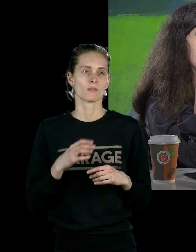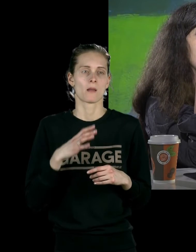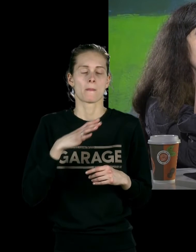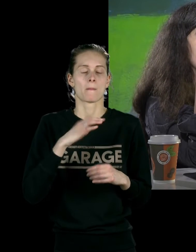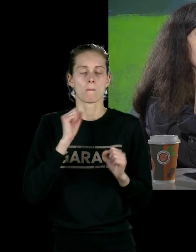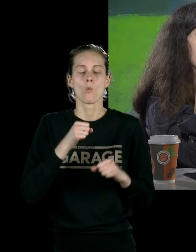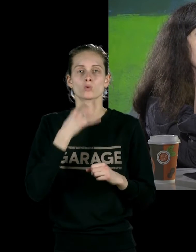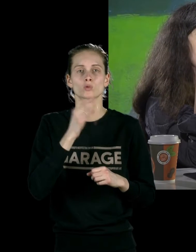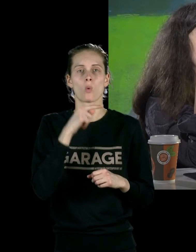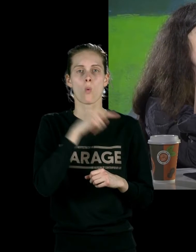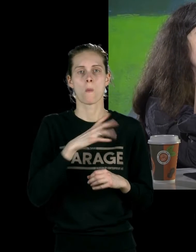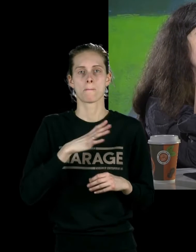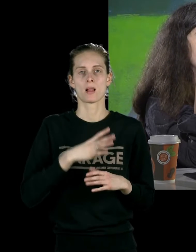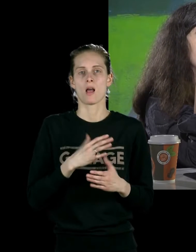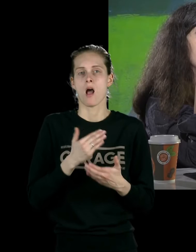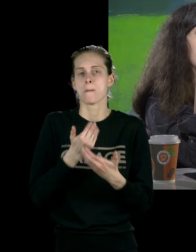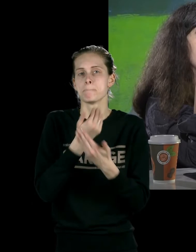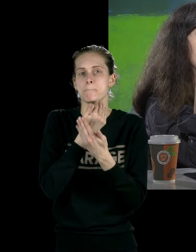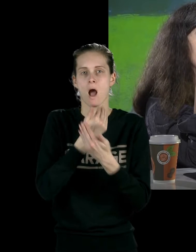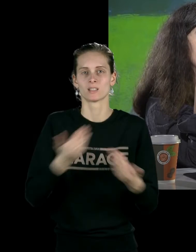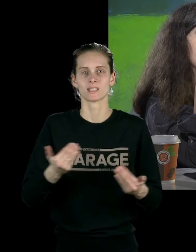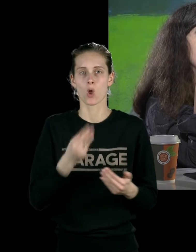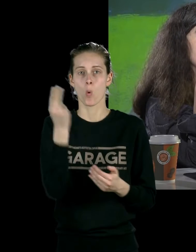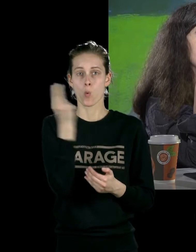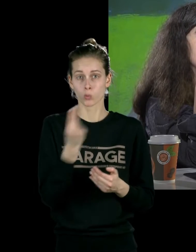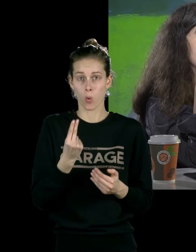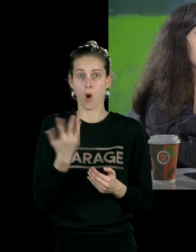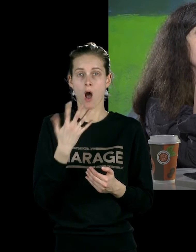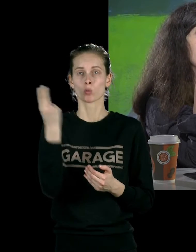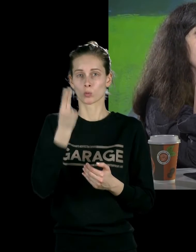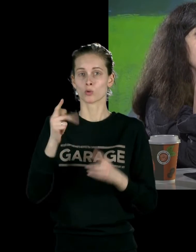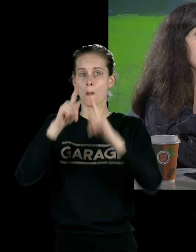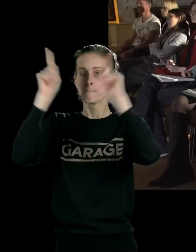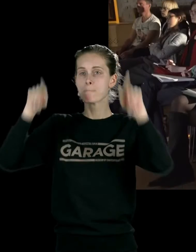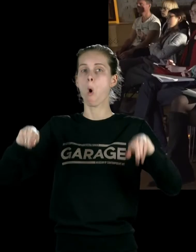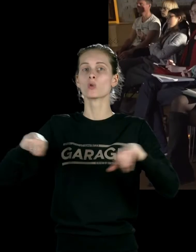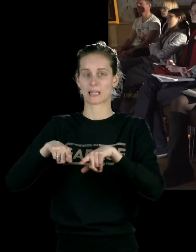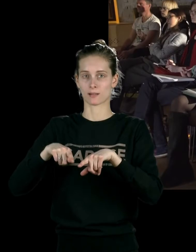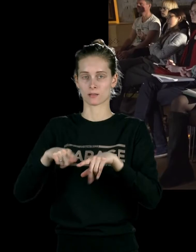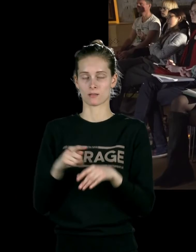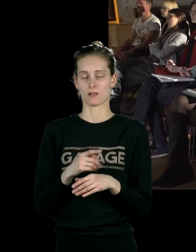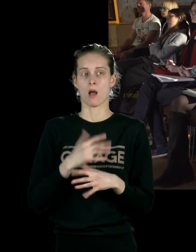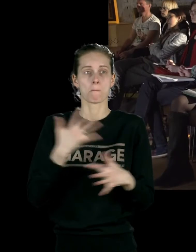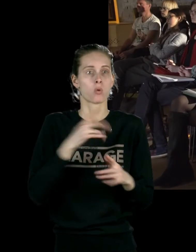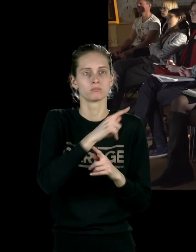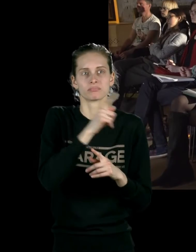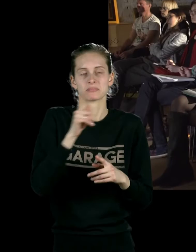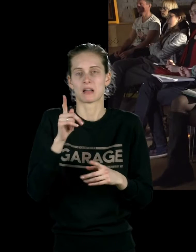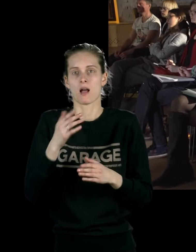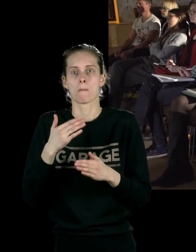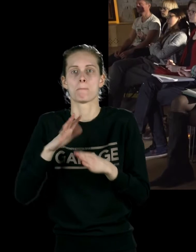в отличие от многих своих современников, рисовал он, представлял он исключительно человеческие фигуры, хотя назвать его